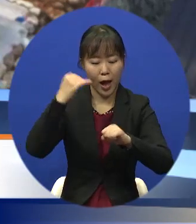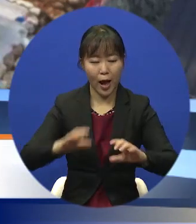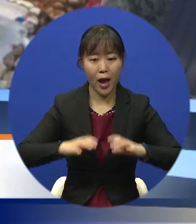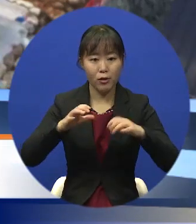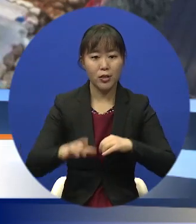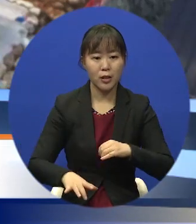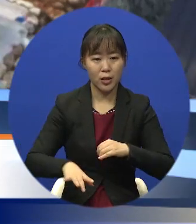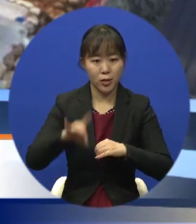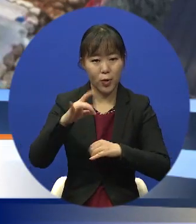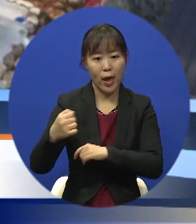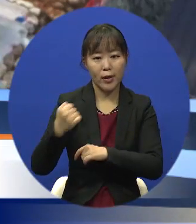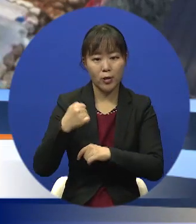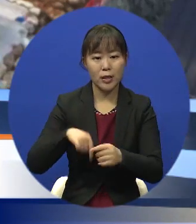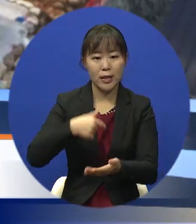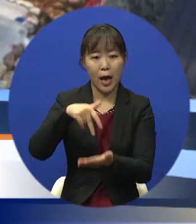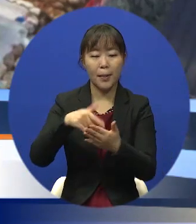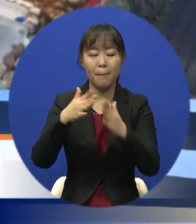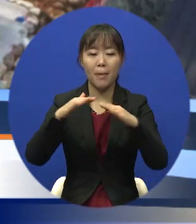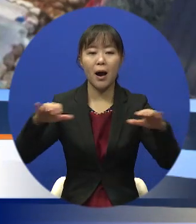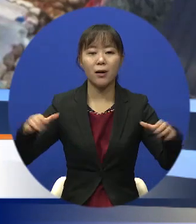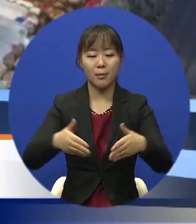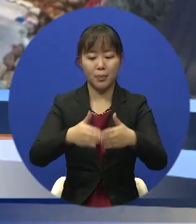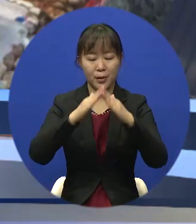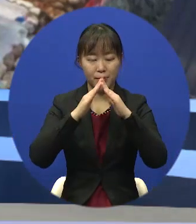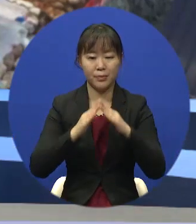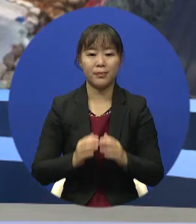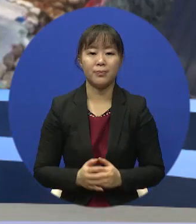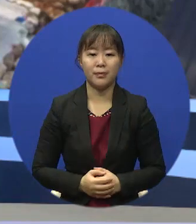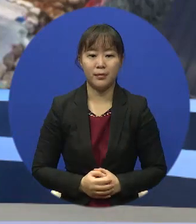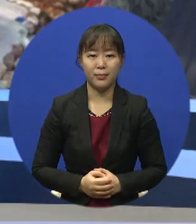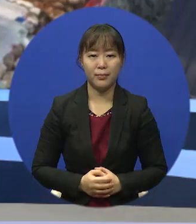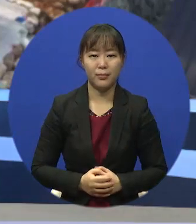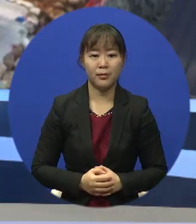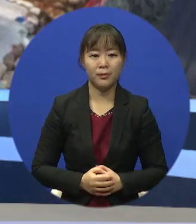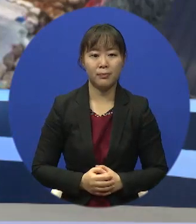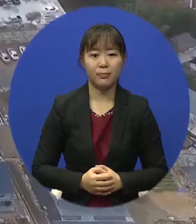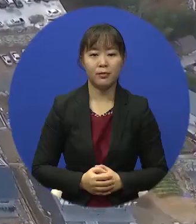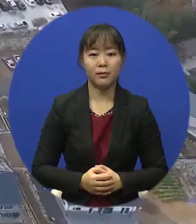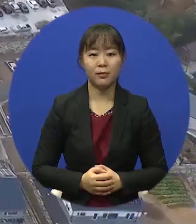에너지 자립마을을 만들었습니다. 임지훈 기자가 전합니다.